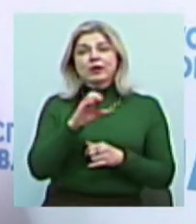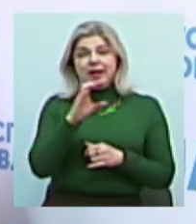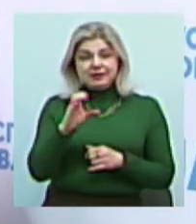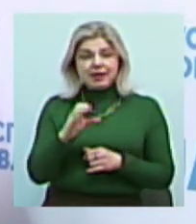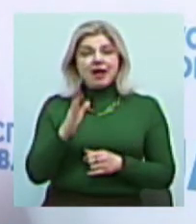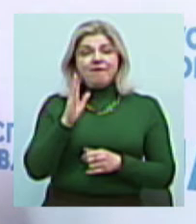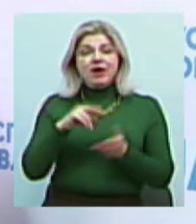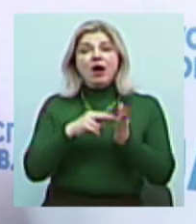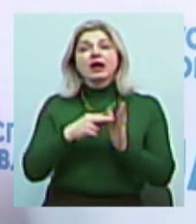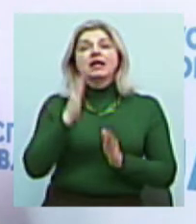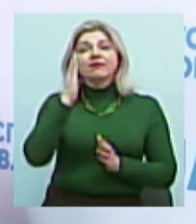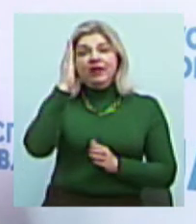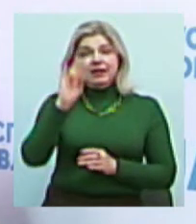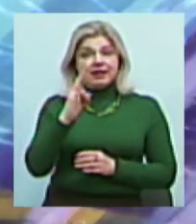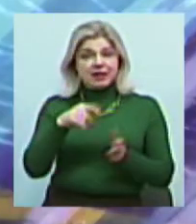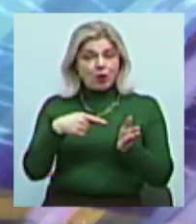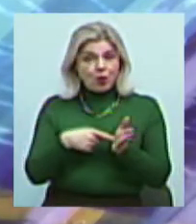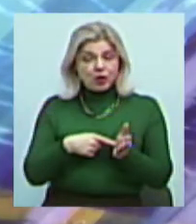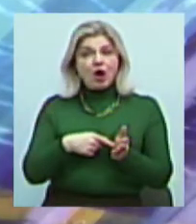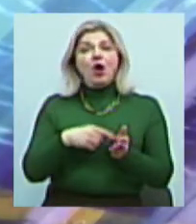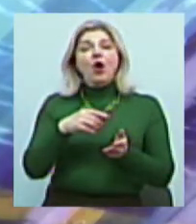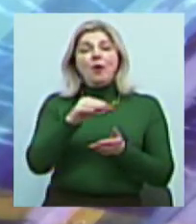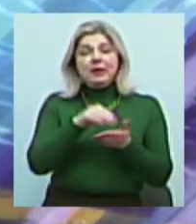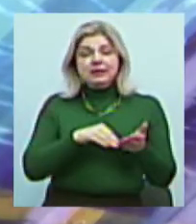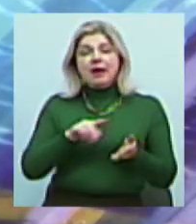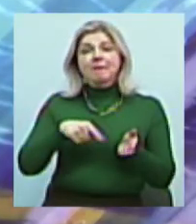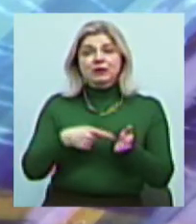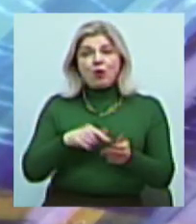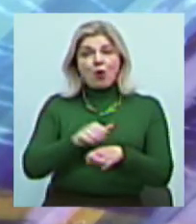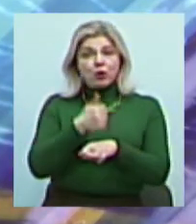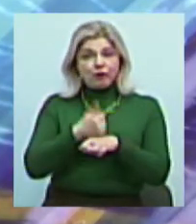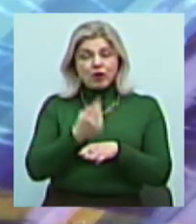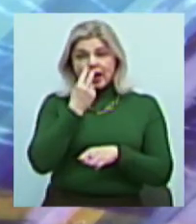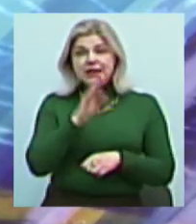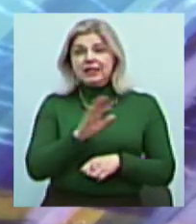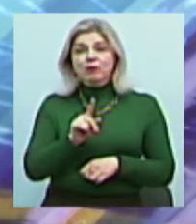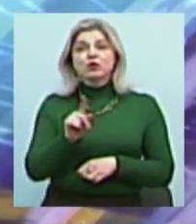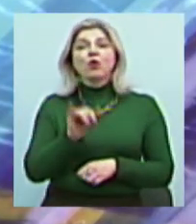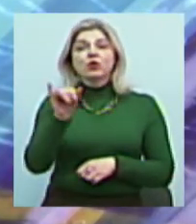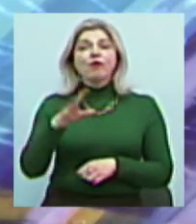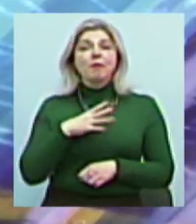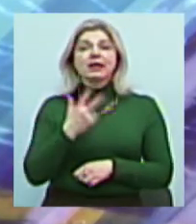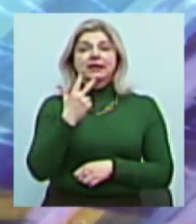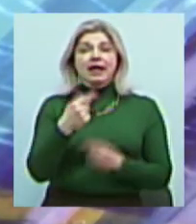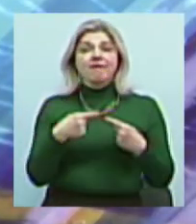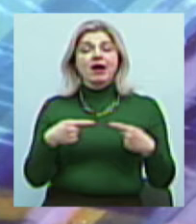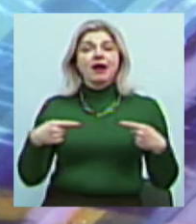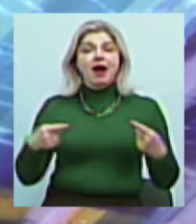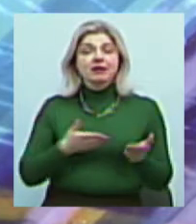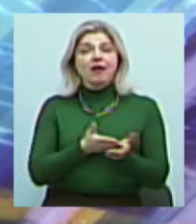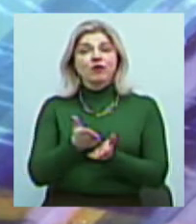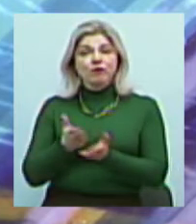стратегії розвитку Миколаєва, обіцяної міським головою, незважаючи на те, що до нього було три варіанти стратегії, була навіть